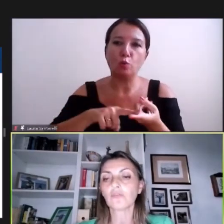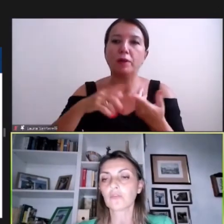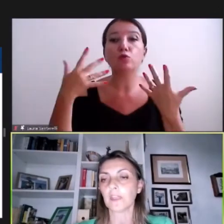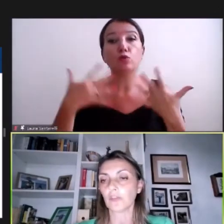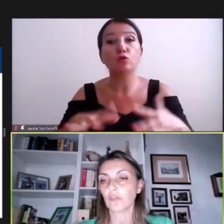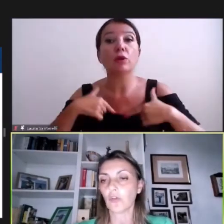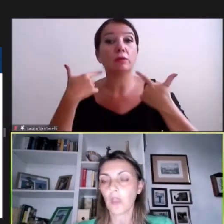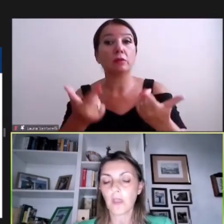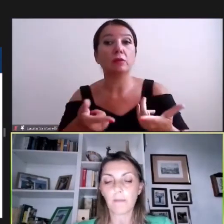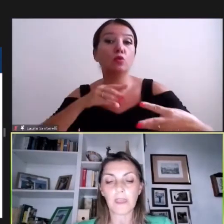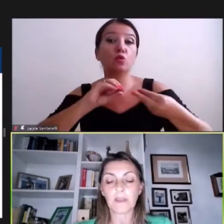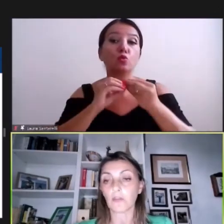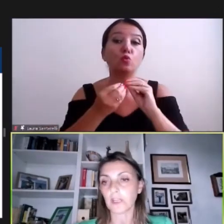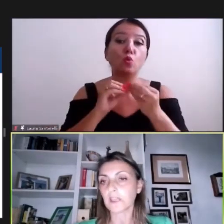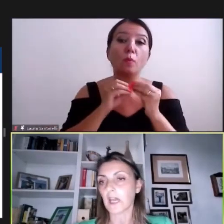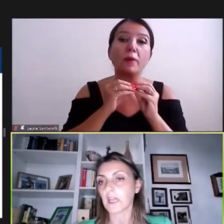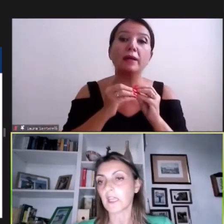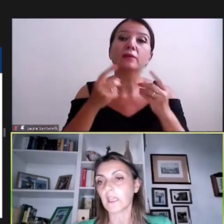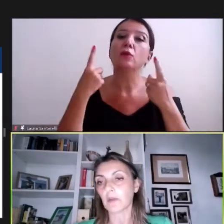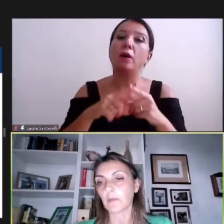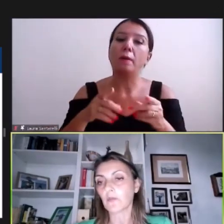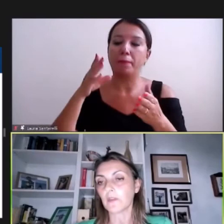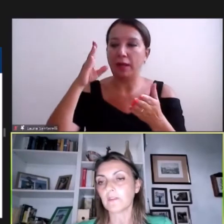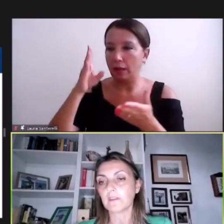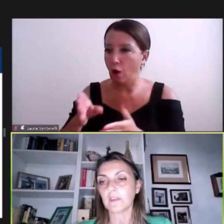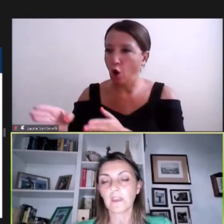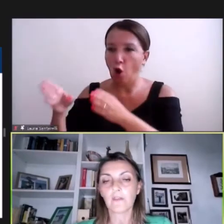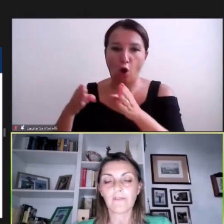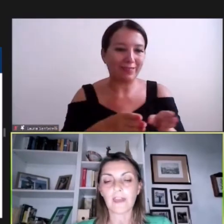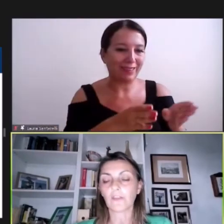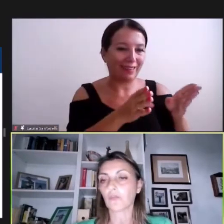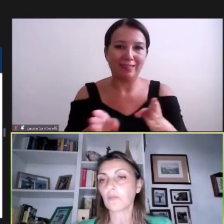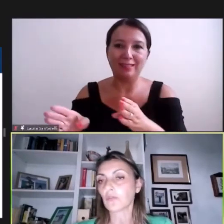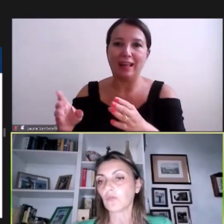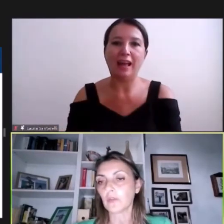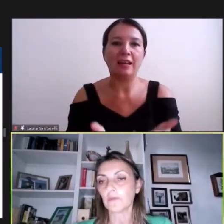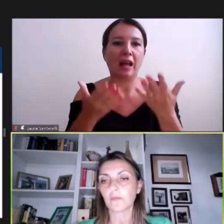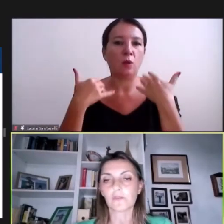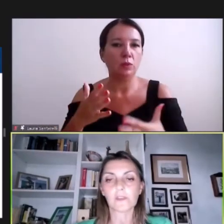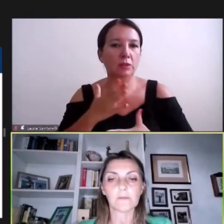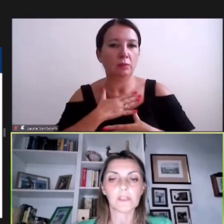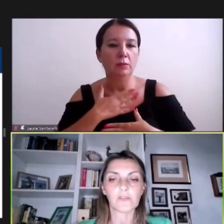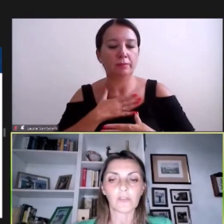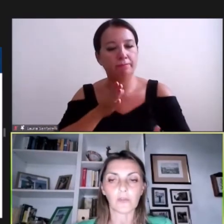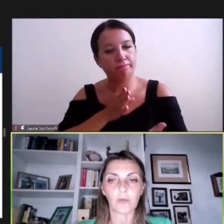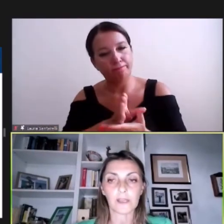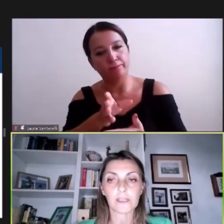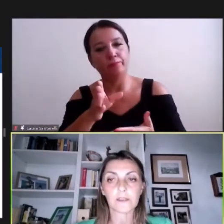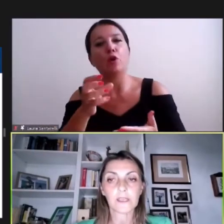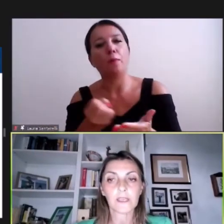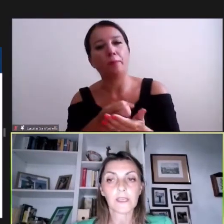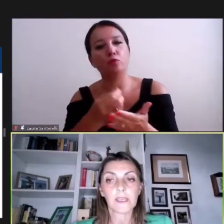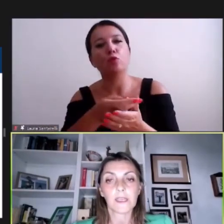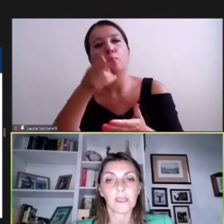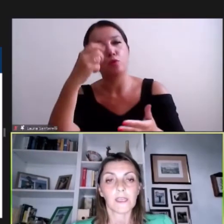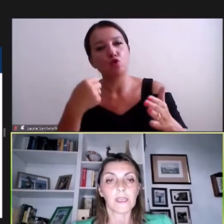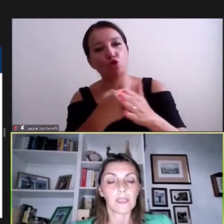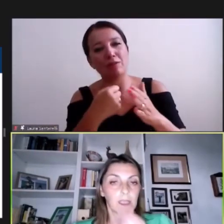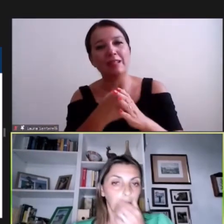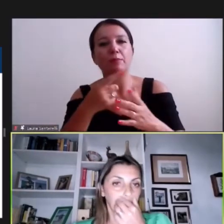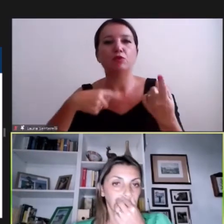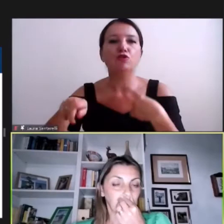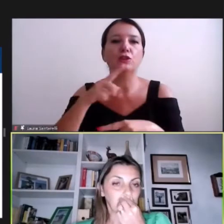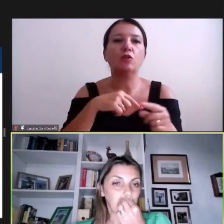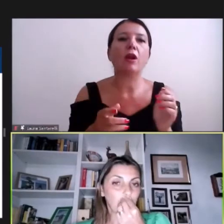uno strumento per orientare i propri acquisti verso i prodotti più sostenibili e circolari.